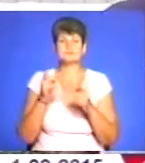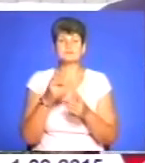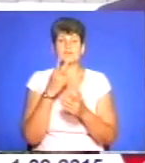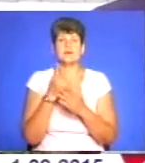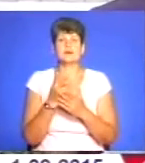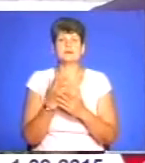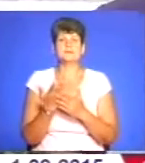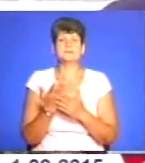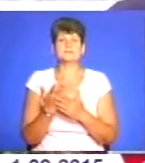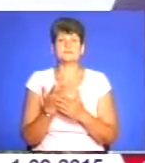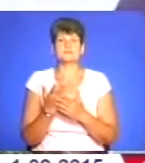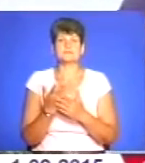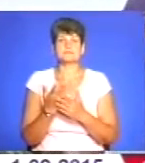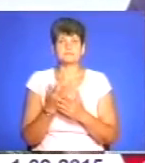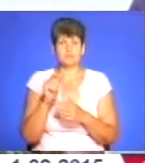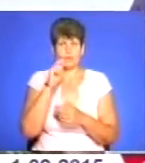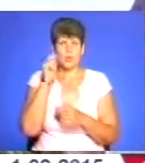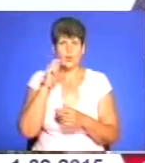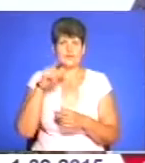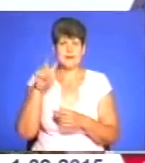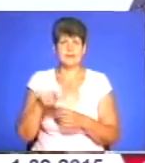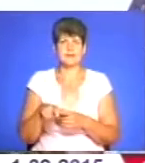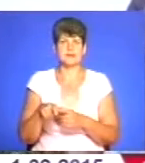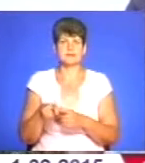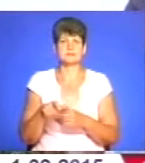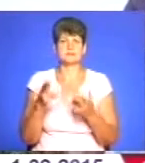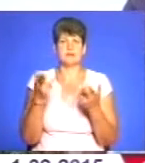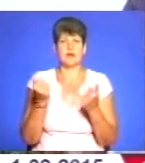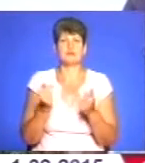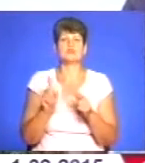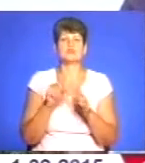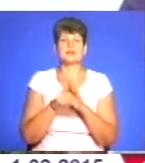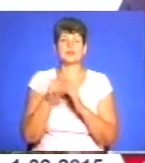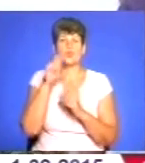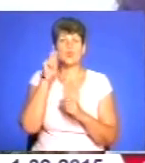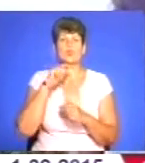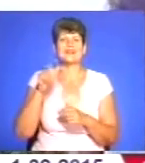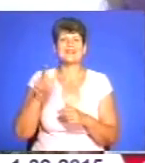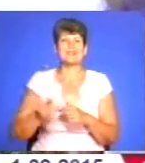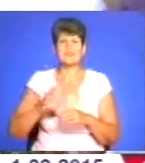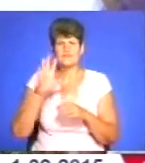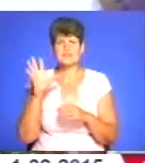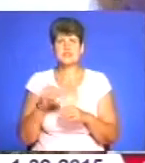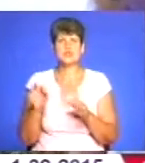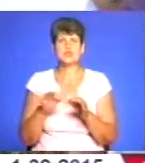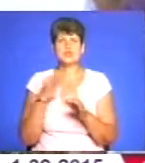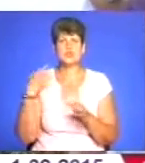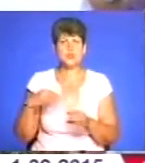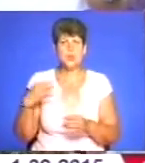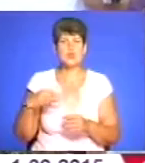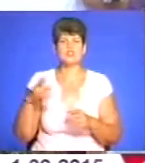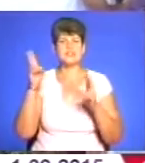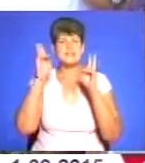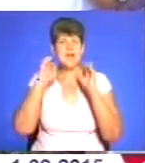козацький стиль. Українець? Так. Що для тебе українство? І взагалі і сорочка, і